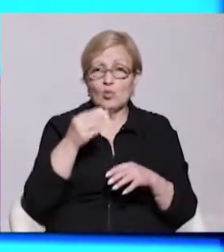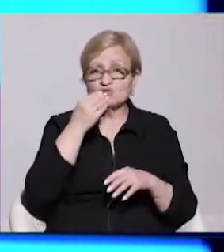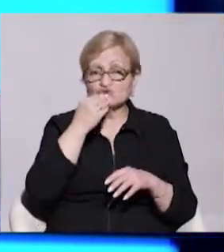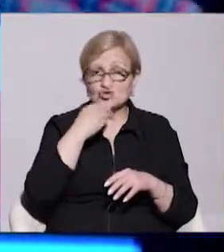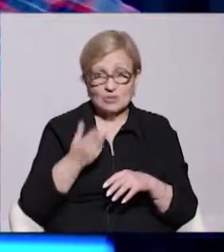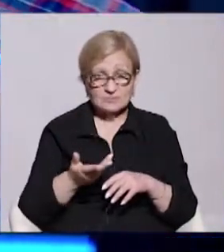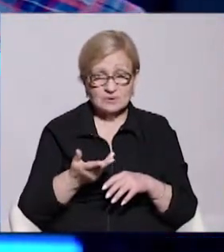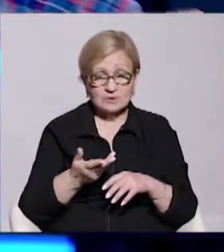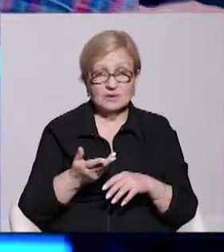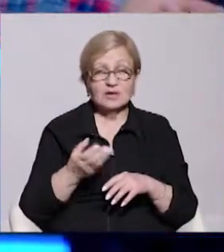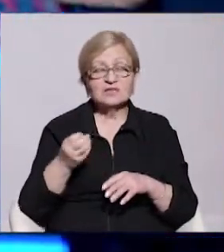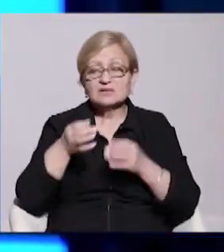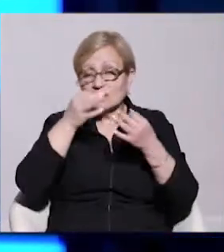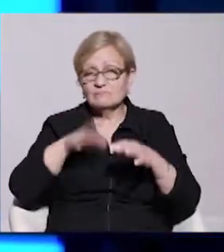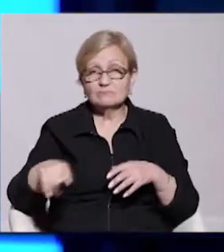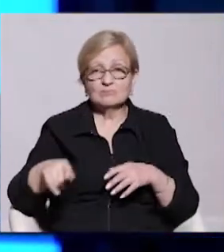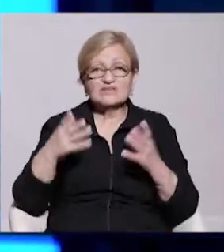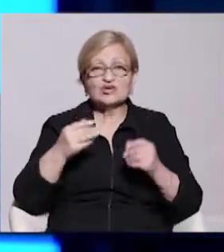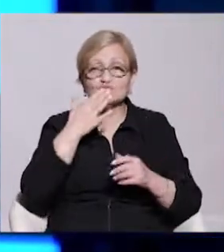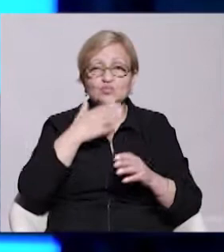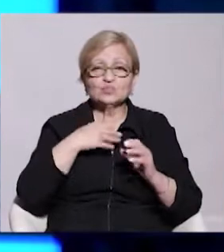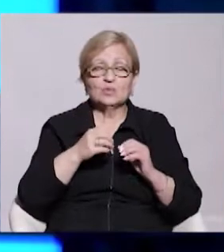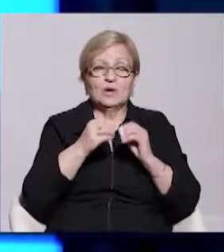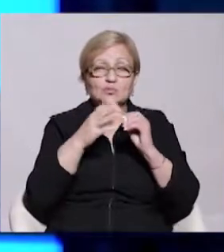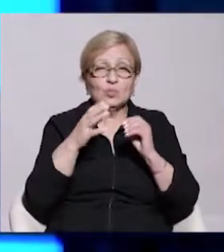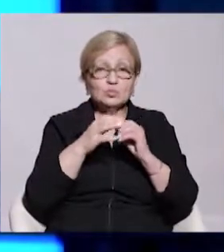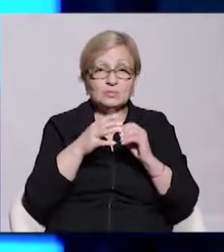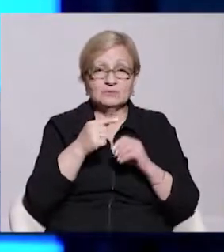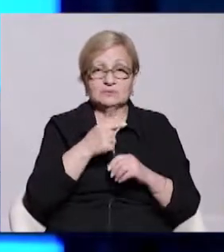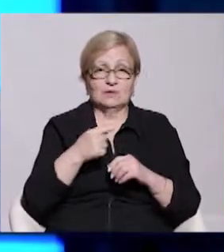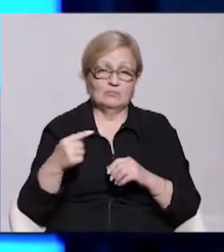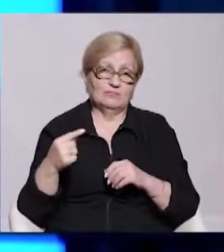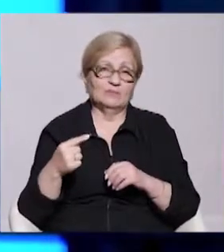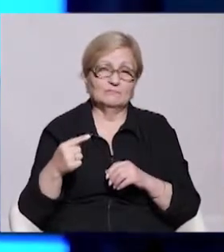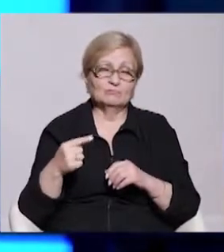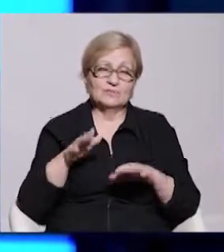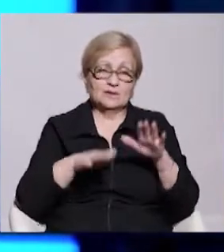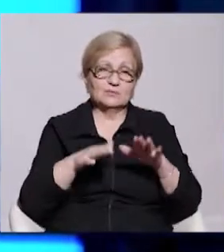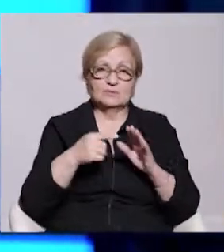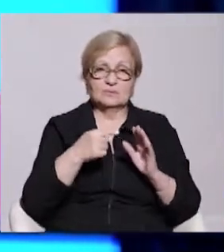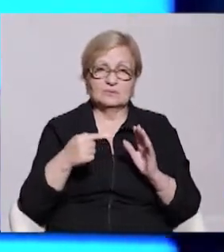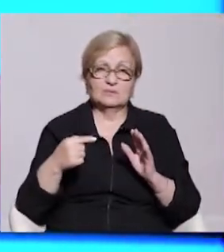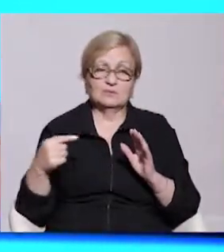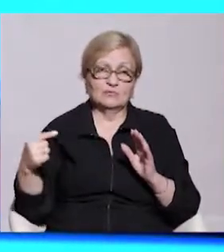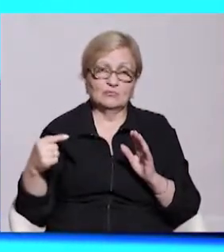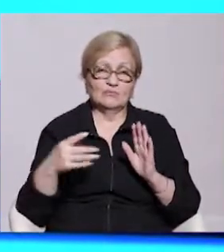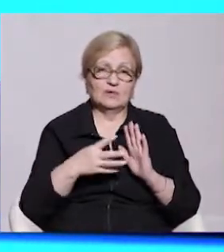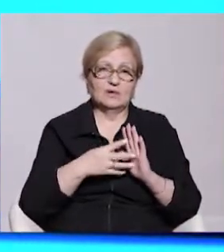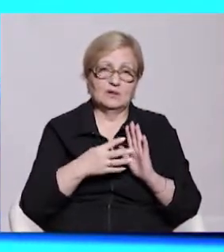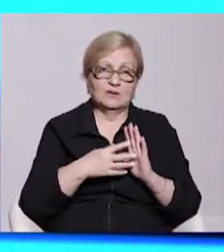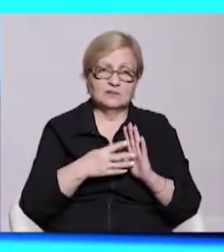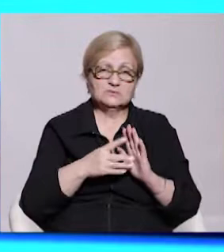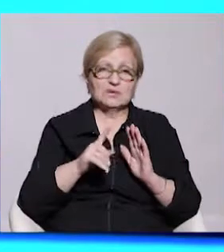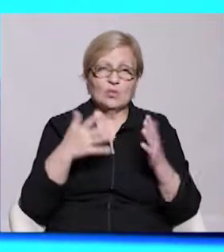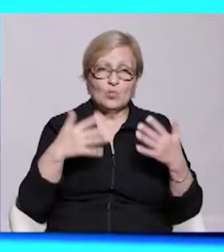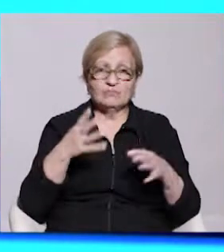და კიდე რამდენ შეჭამს? ამისთვის რა უნდა გავაკეთოთ? 15-ს, ხომ, 15 კილოგრამს უნდა დავაკლოთ ის